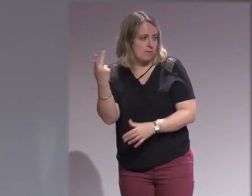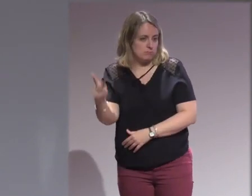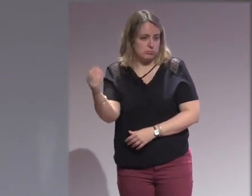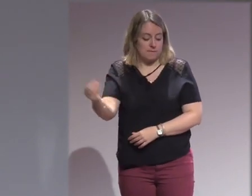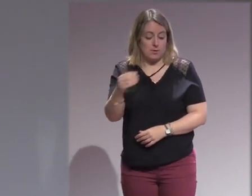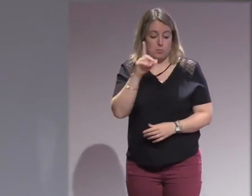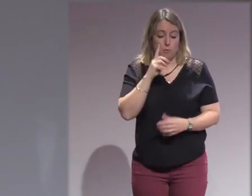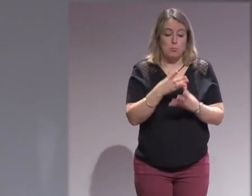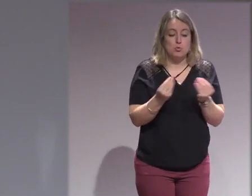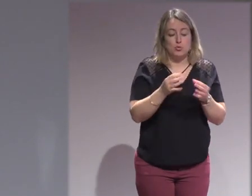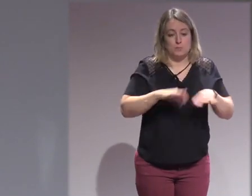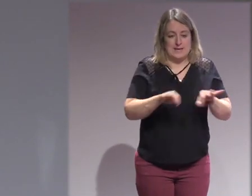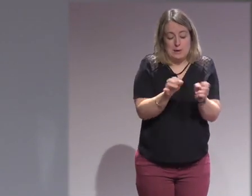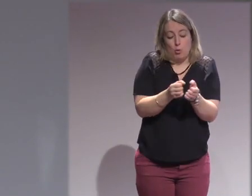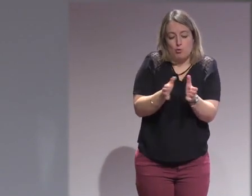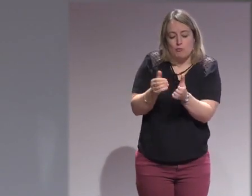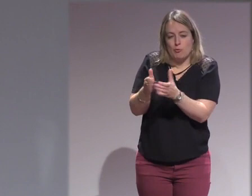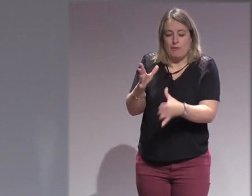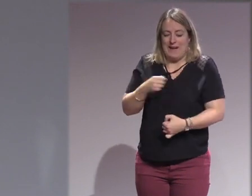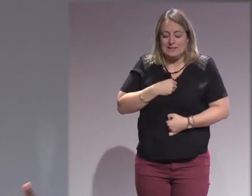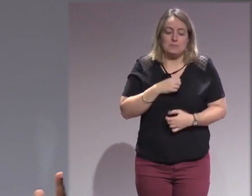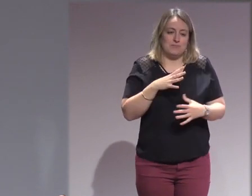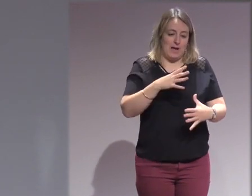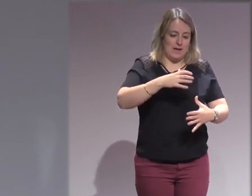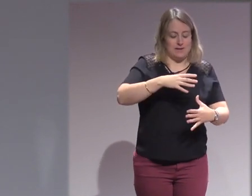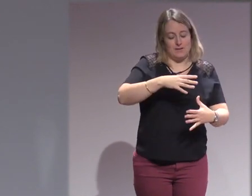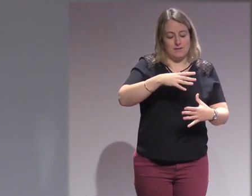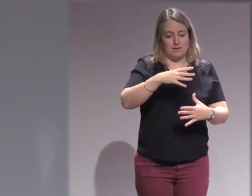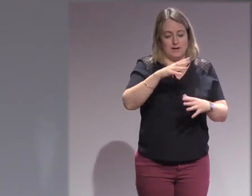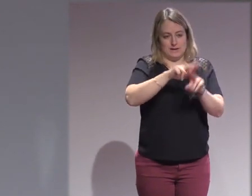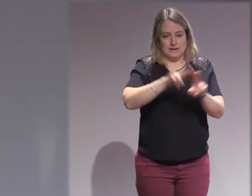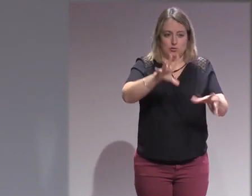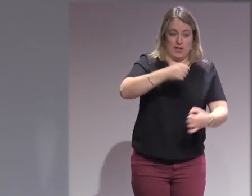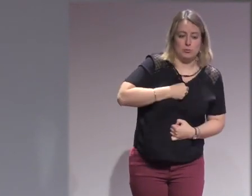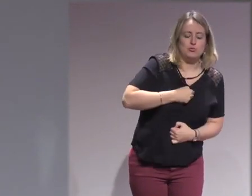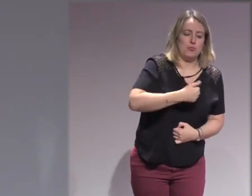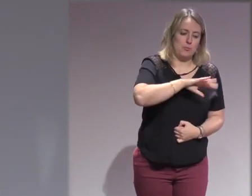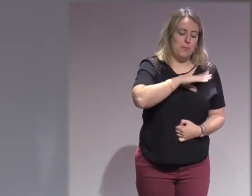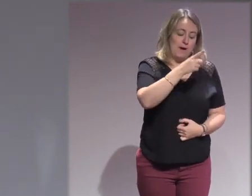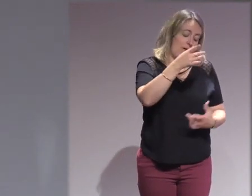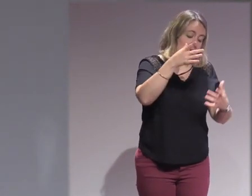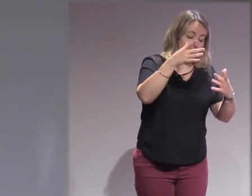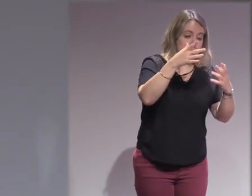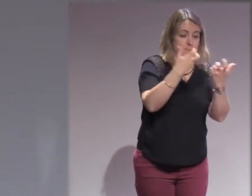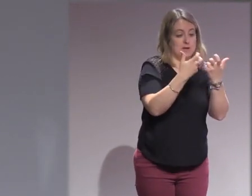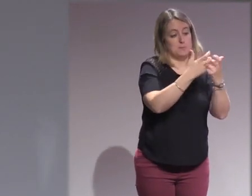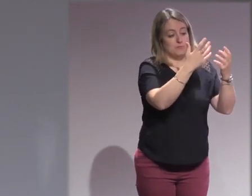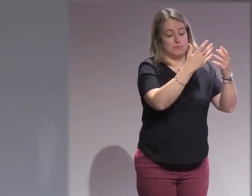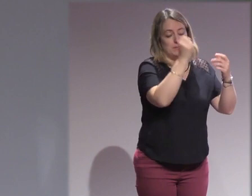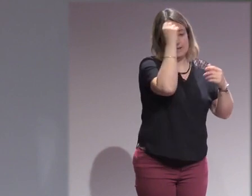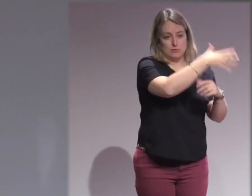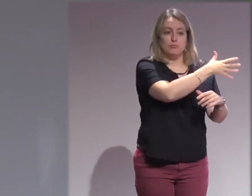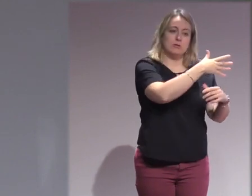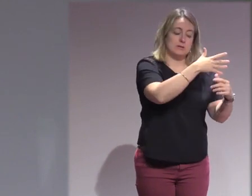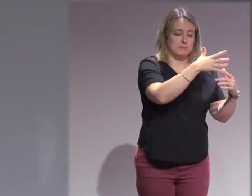l'adoption internationale au fur et à mesure des conflits états-uniens et de l'histoire coloniale française. Donc nous, par exemple,